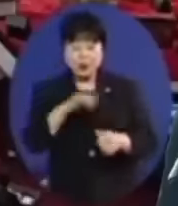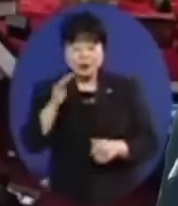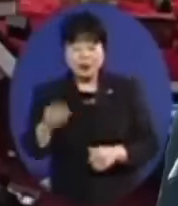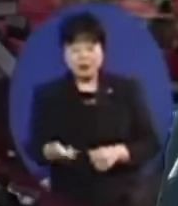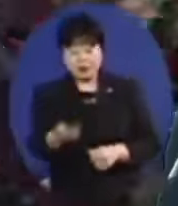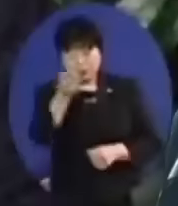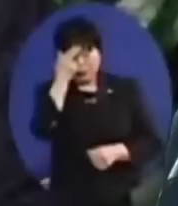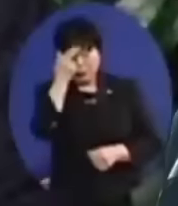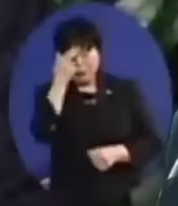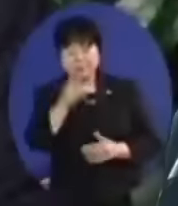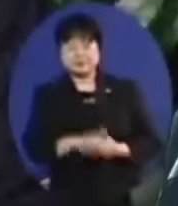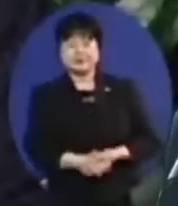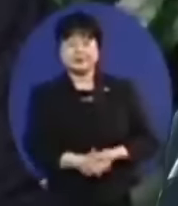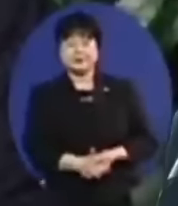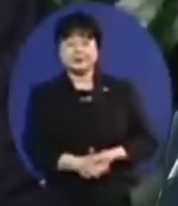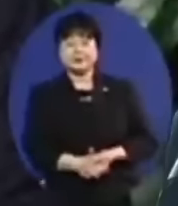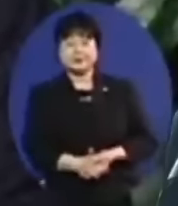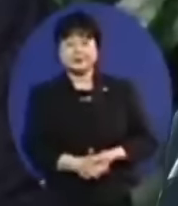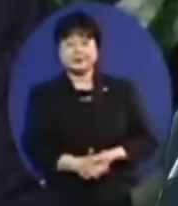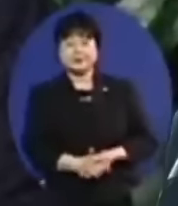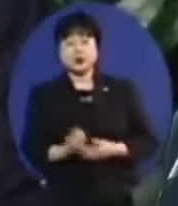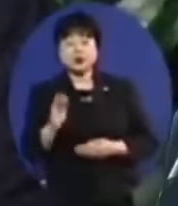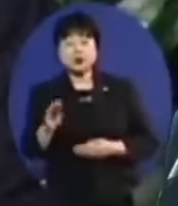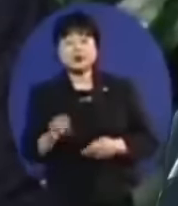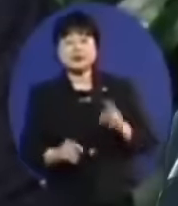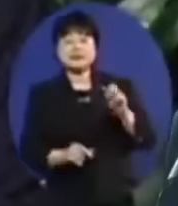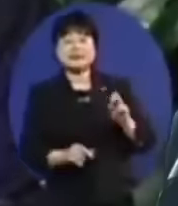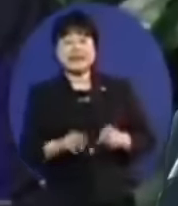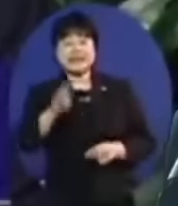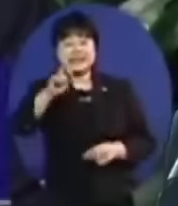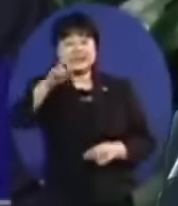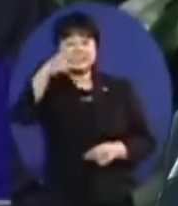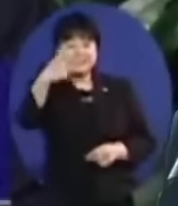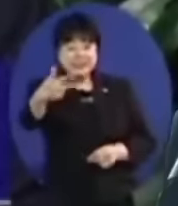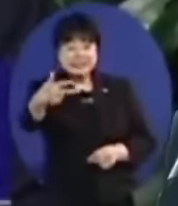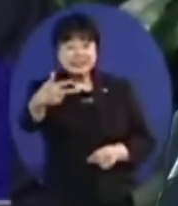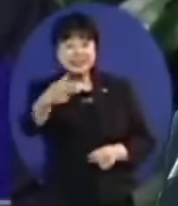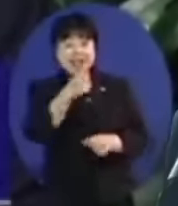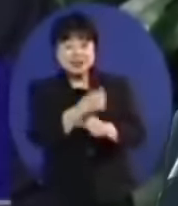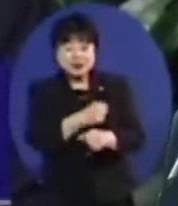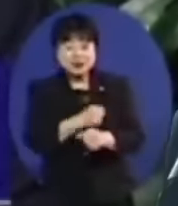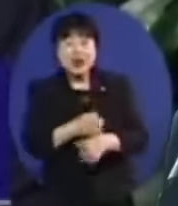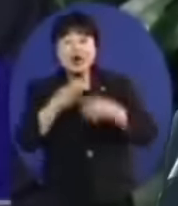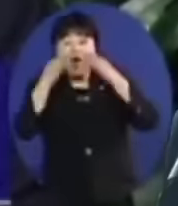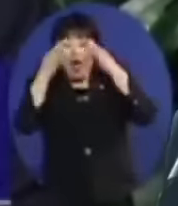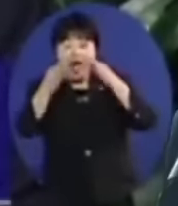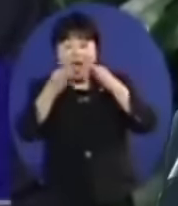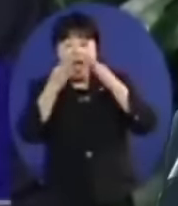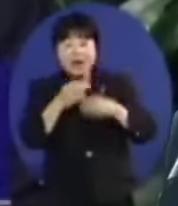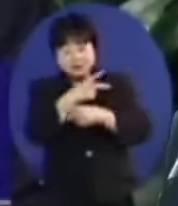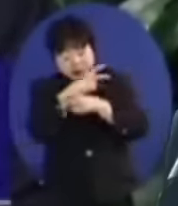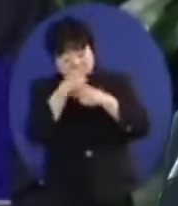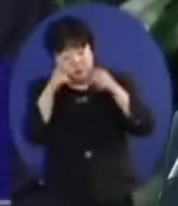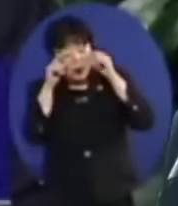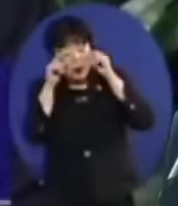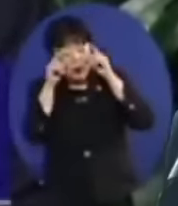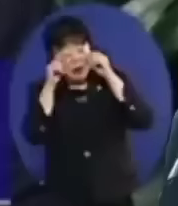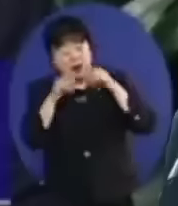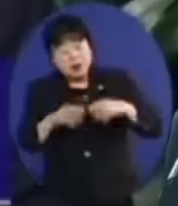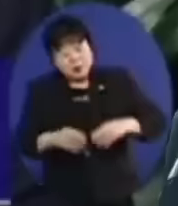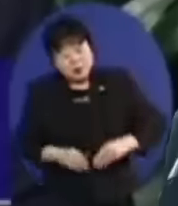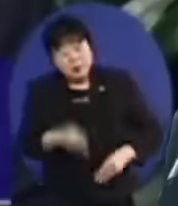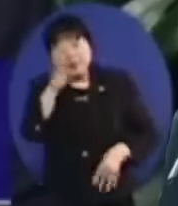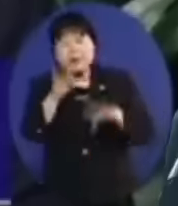궁핍을 말하는 것입니다. 고린도후서 11장 27절에 또 수고하며 애쓰고 여러 번 자지 못하고 주리며 목마르고 여러 번